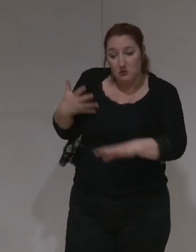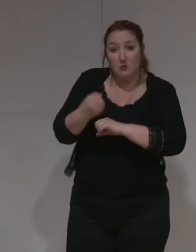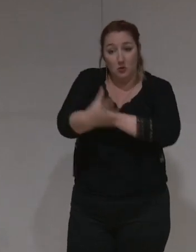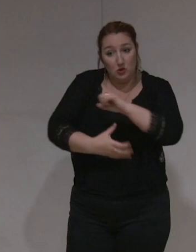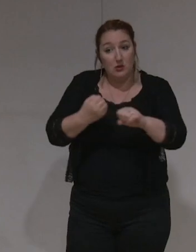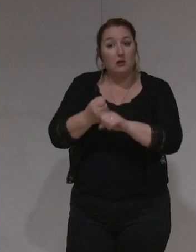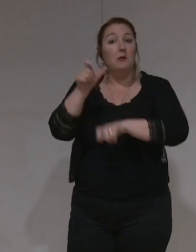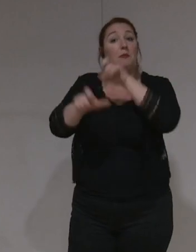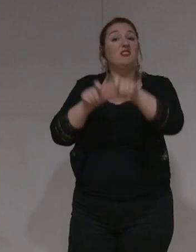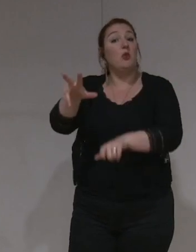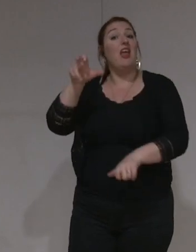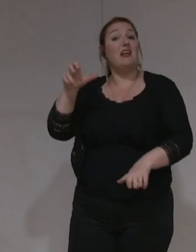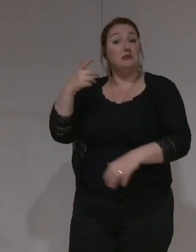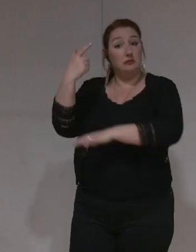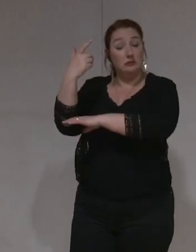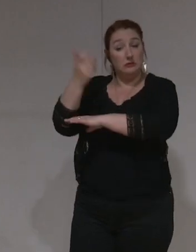mes